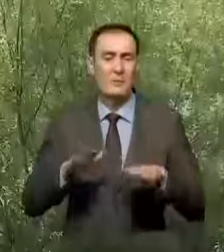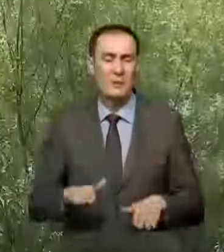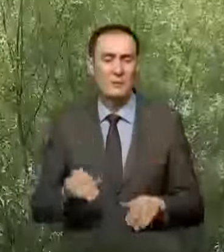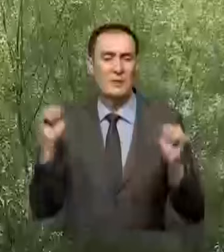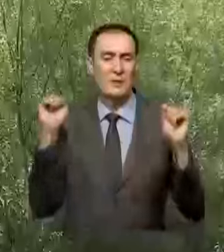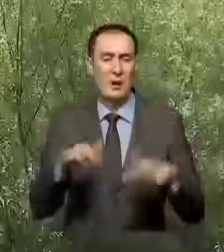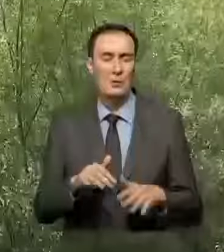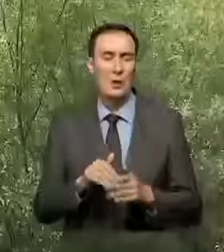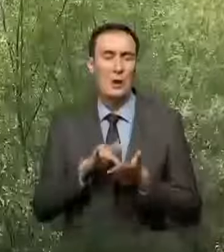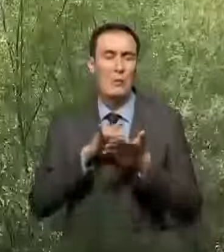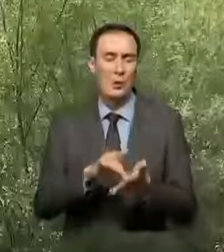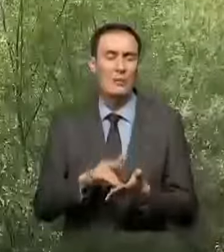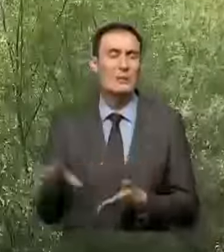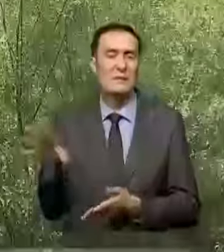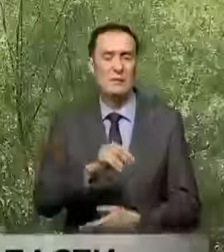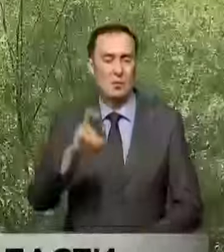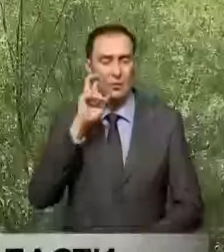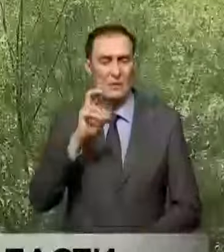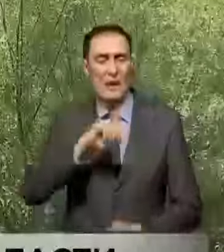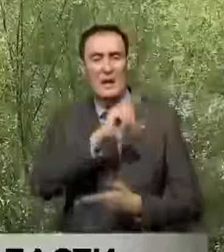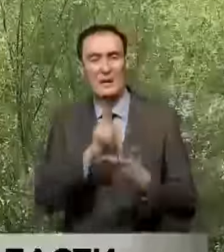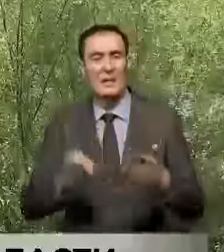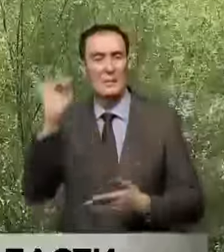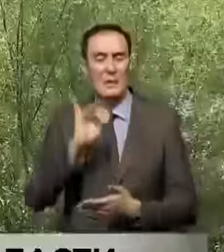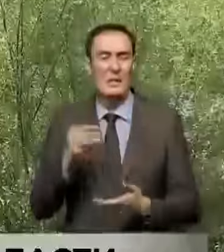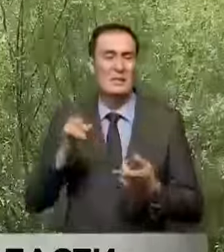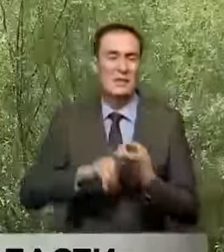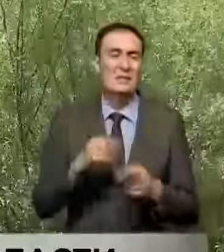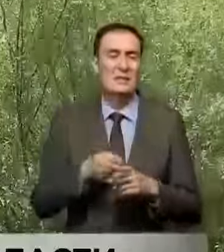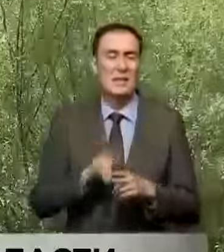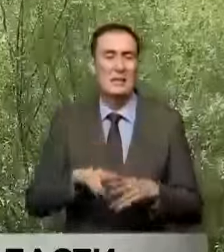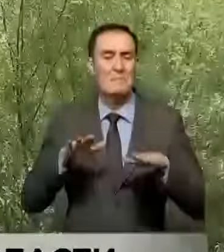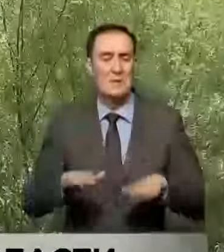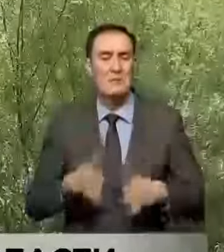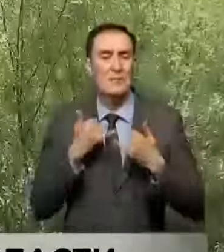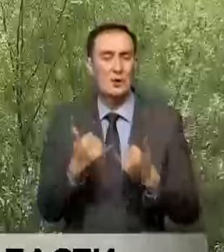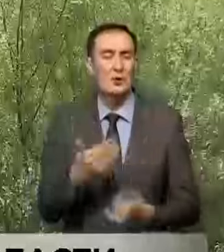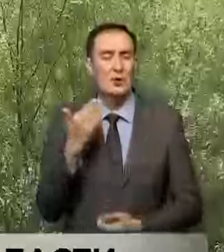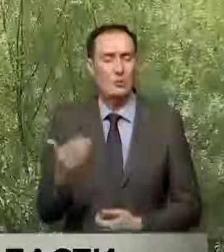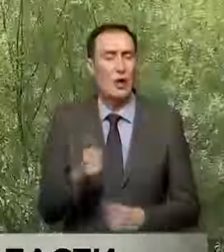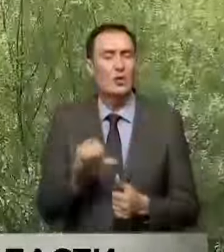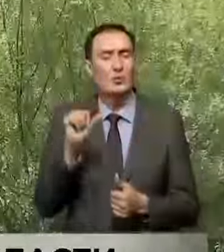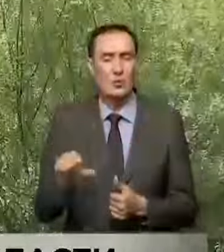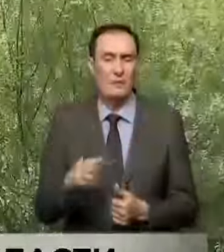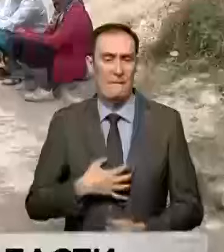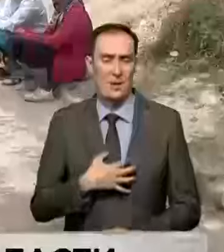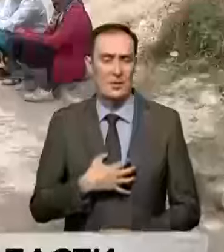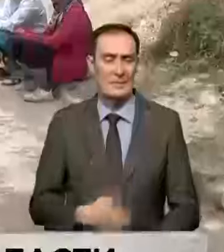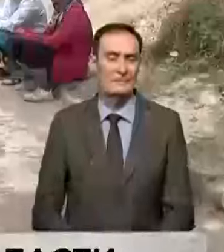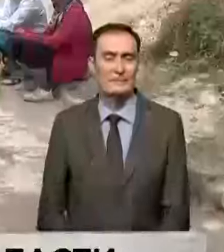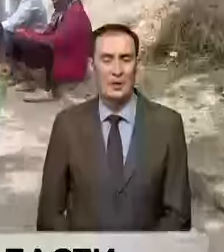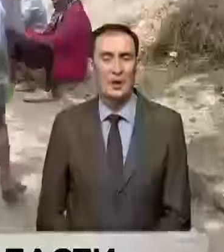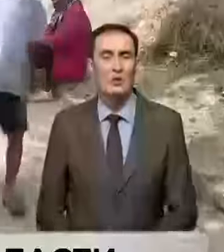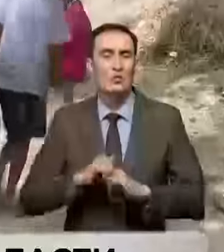куда стекаются паломники со всей страны. Легенды и предания, связанные с этим местом, придают ему особое значение.